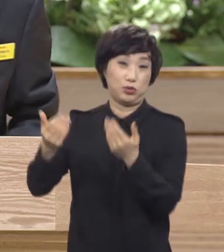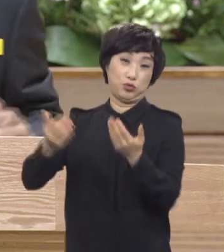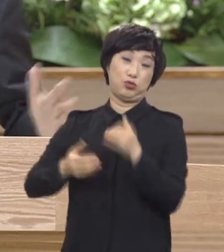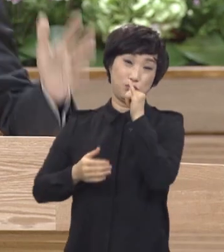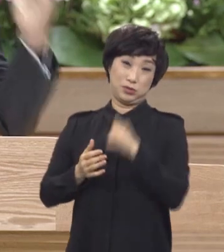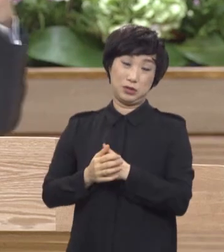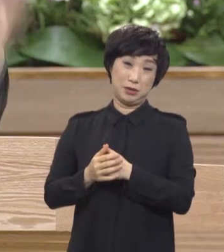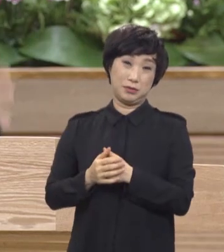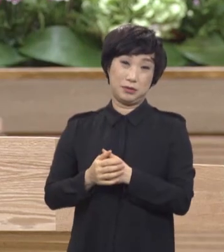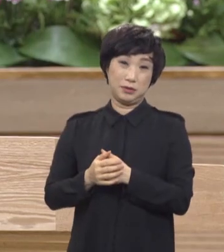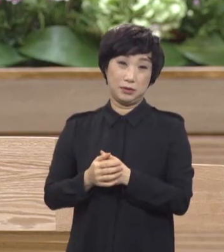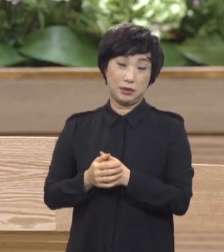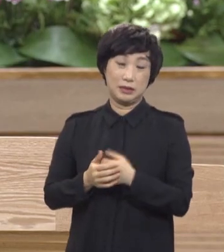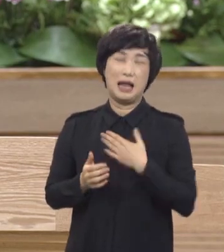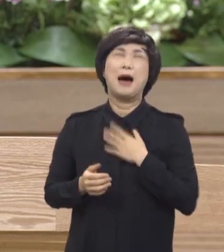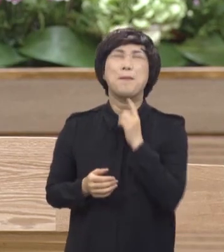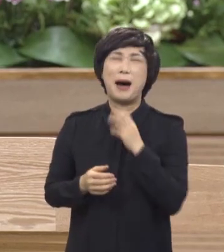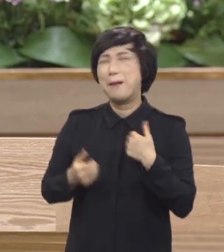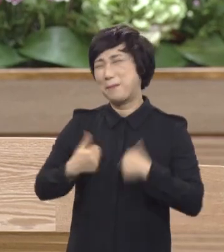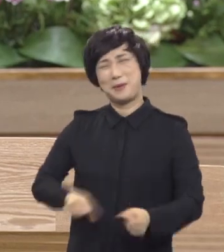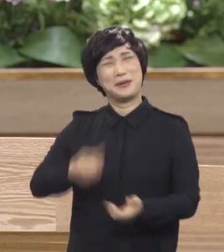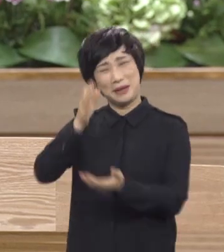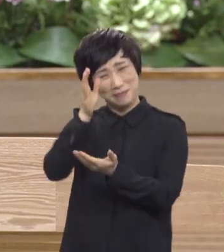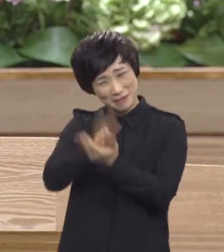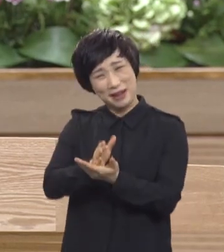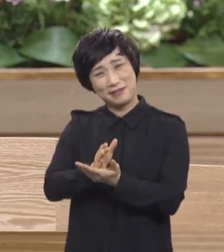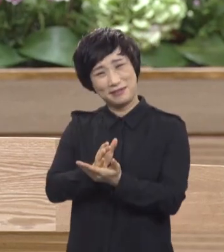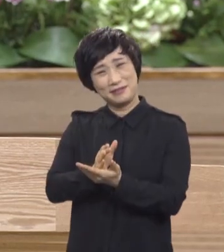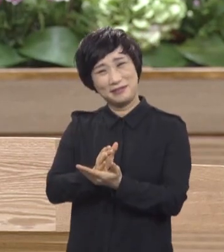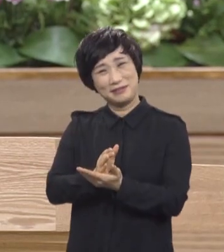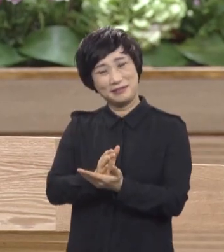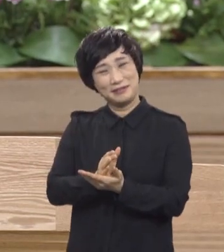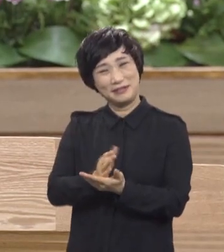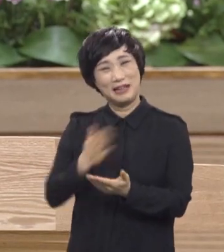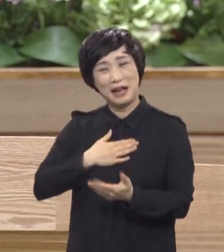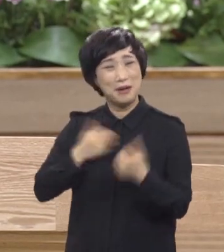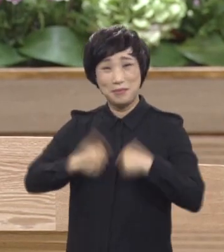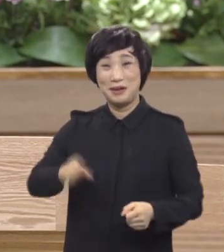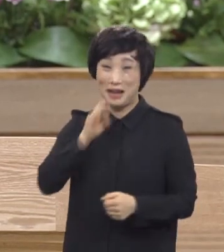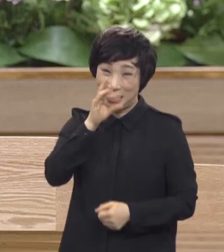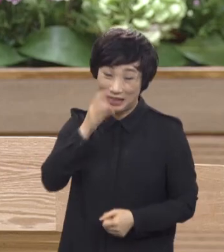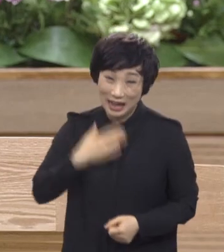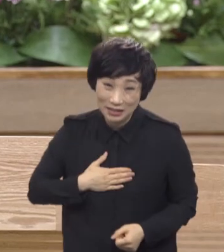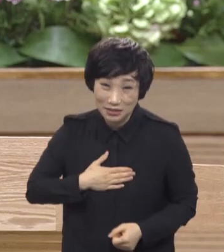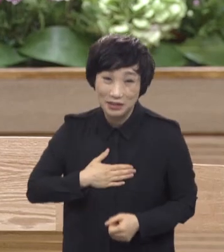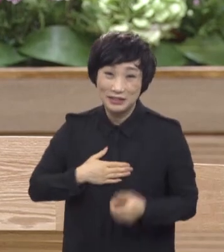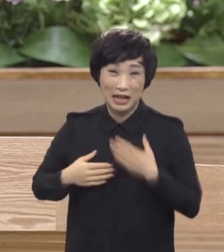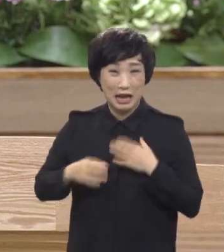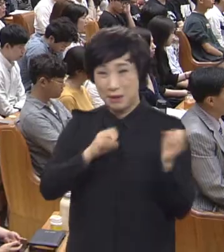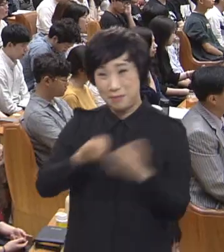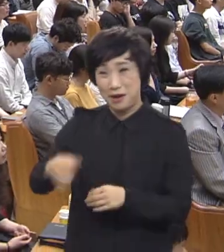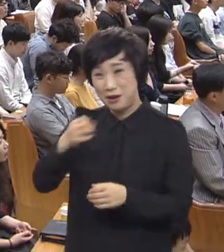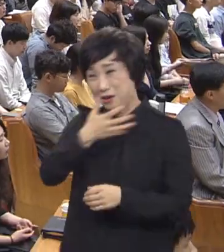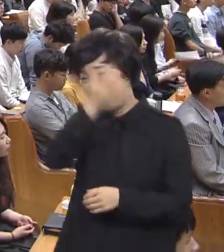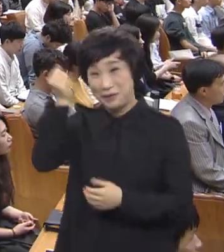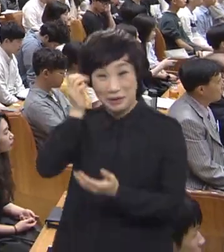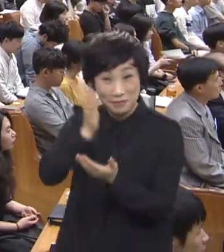나만 포기하지 말아라 그 말이야 나만 버리지 말아라 그 말이야